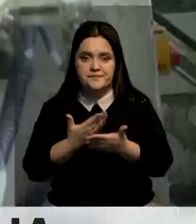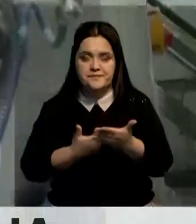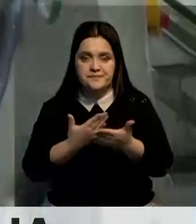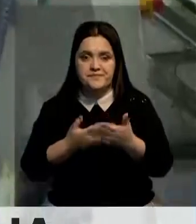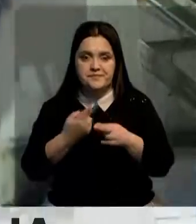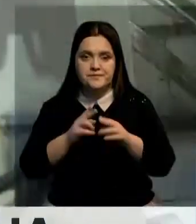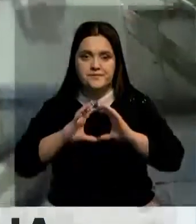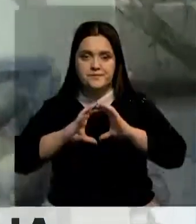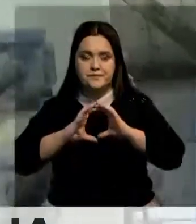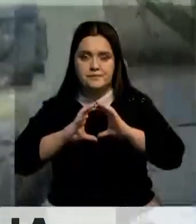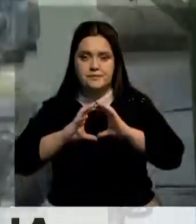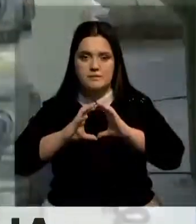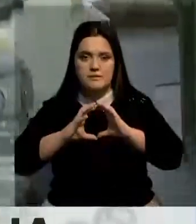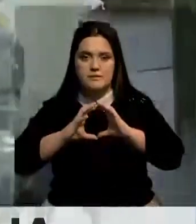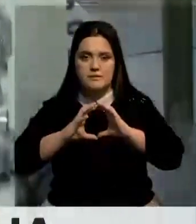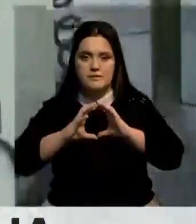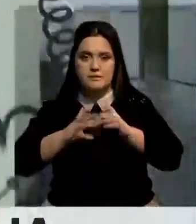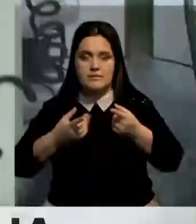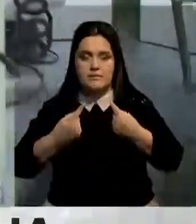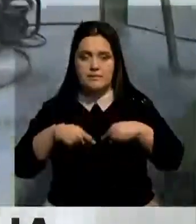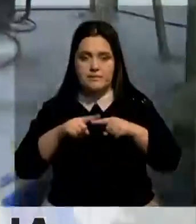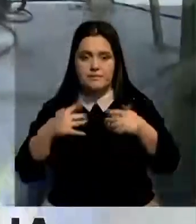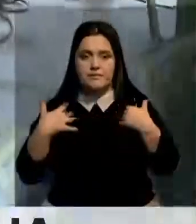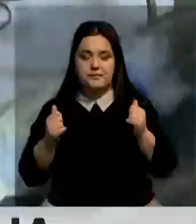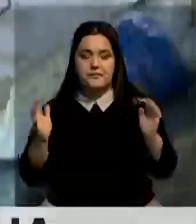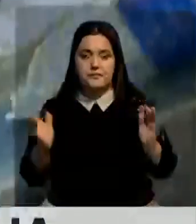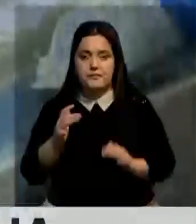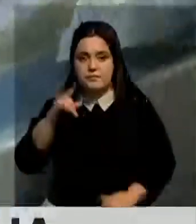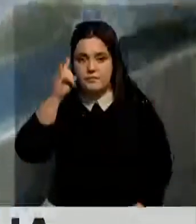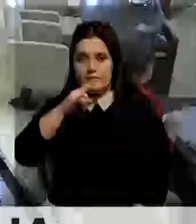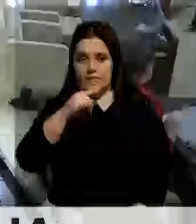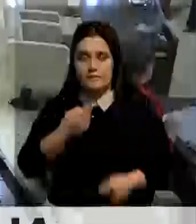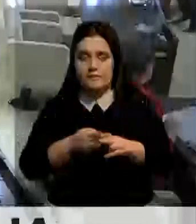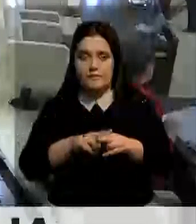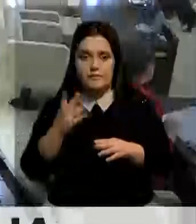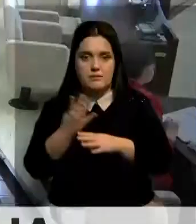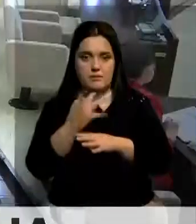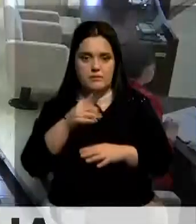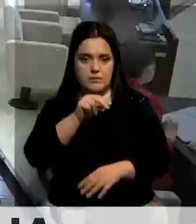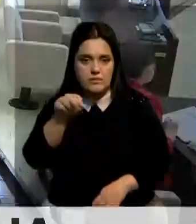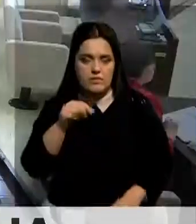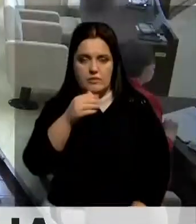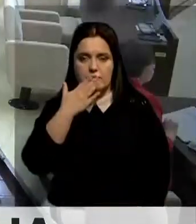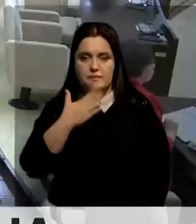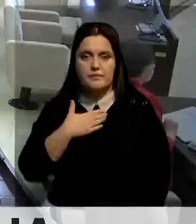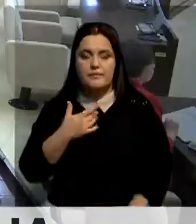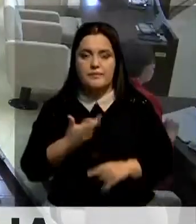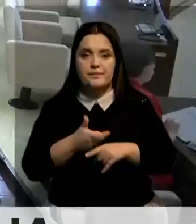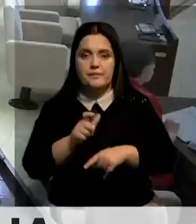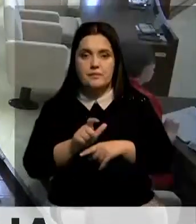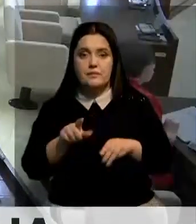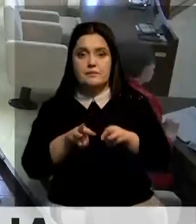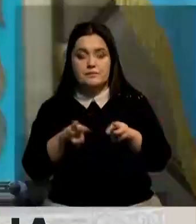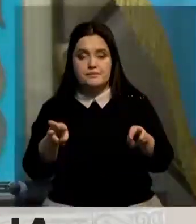во Всемирной организации здравоохранения. Как выяснилось, казахстанцы превышают норму в 4 раза. Сенаторы говорят, в